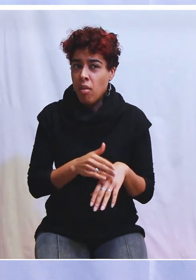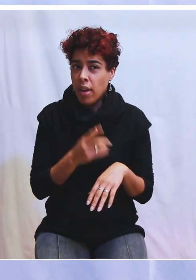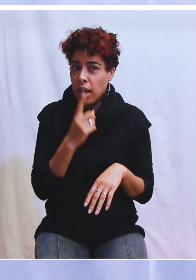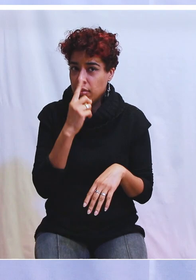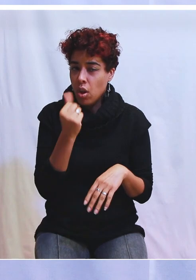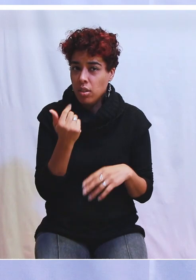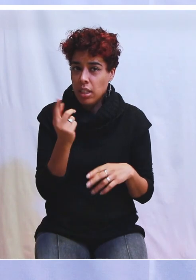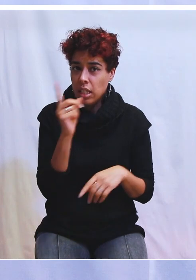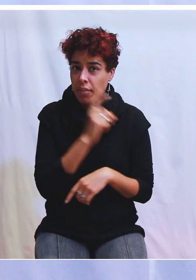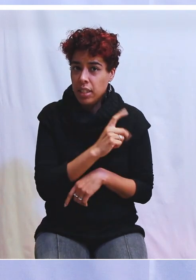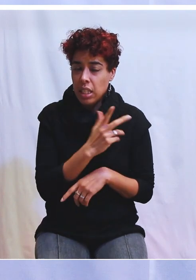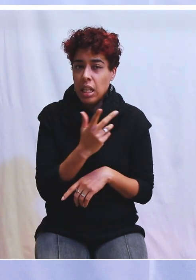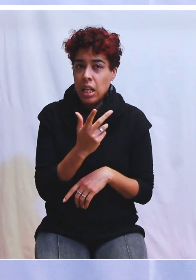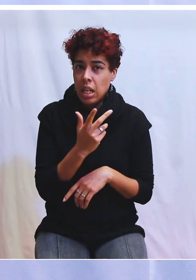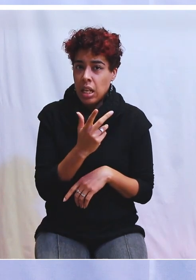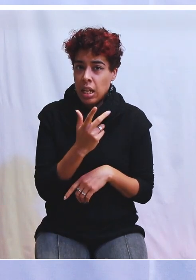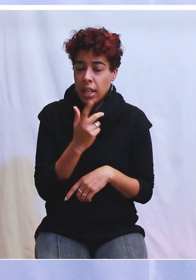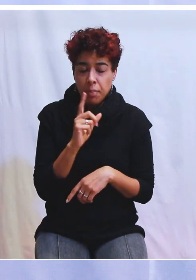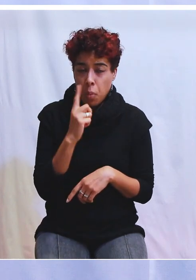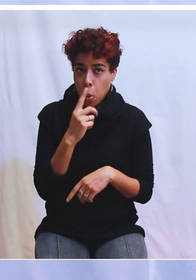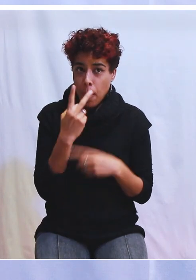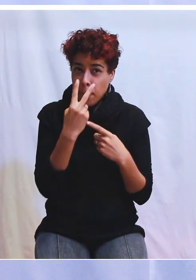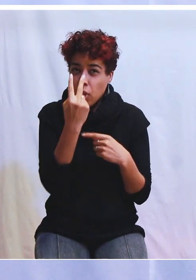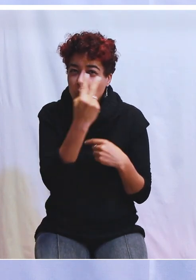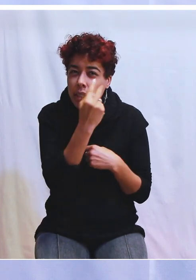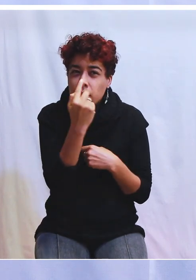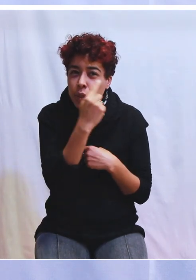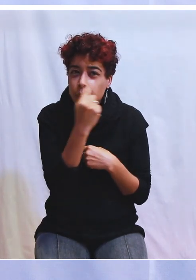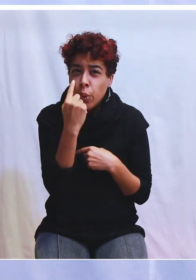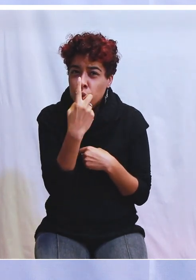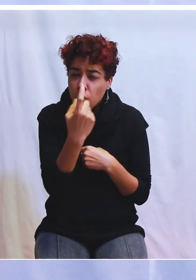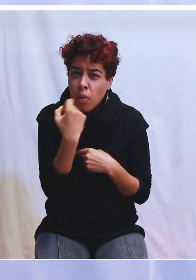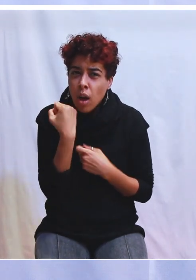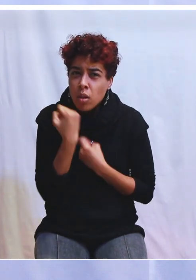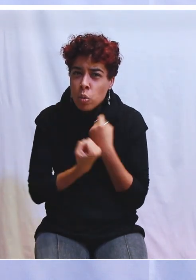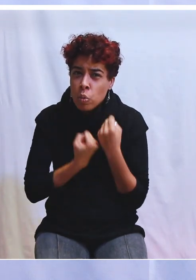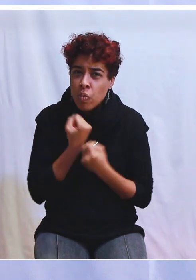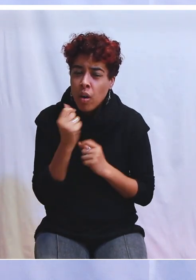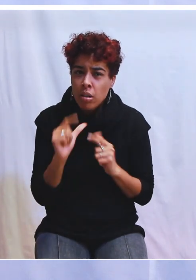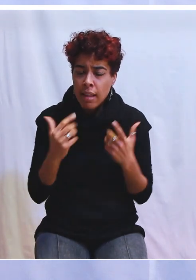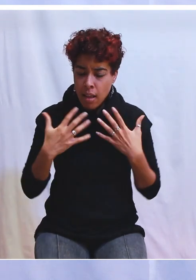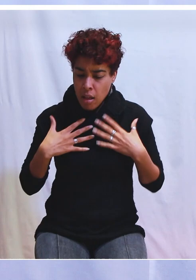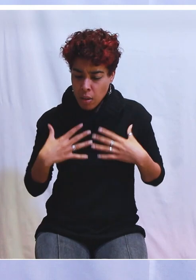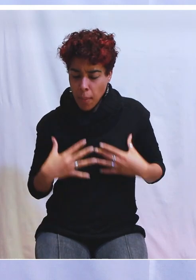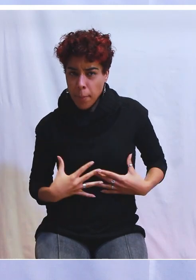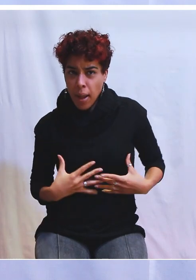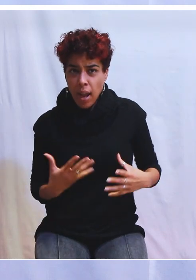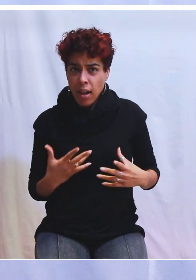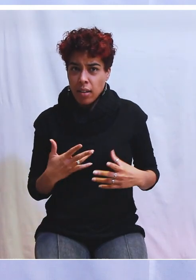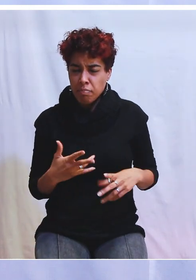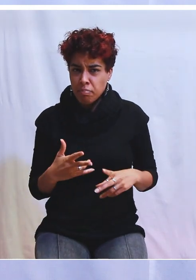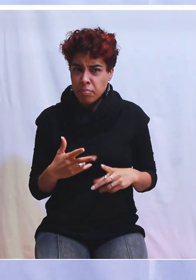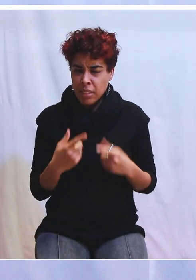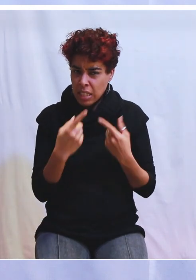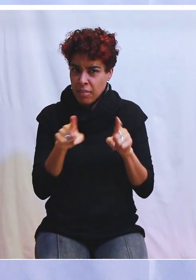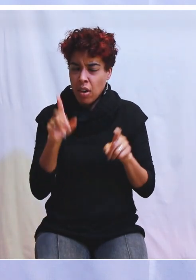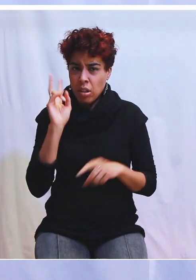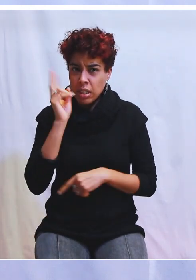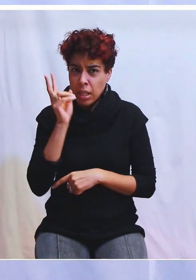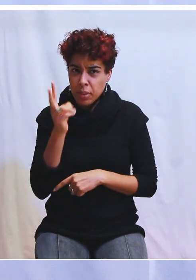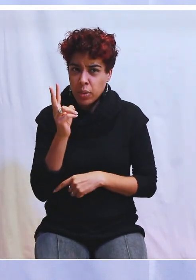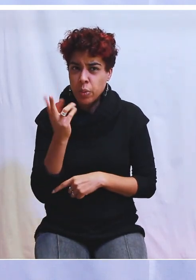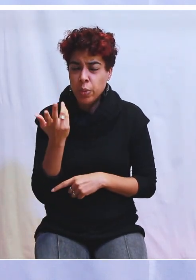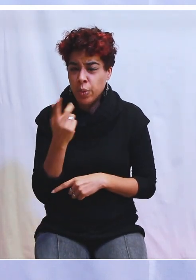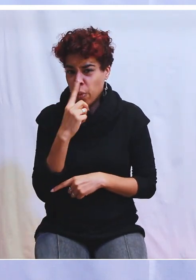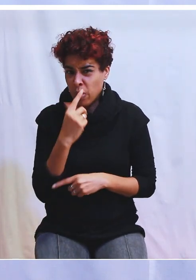de mots à dire, mais qu'il y a une douleur qui s'exprime à travers sa façon d'être, sa posture, pas comme d'habitude. On sent